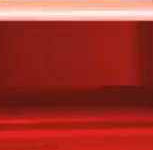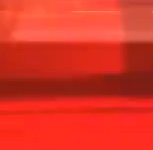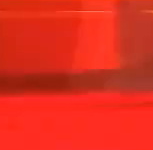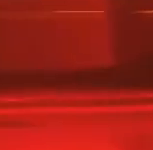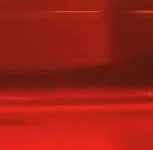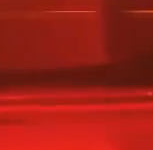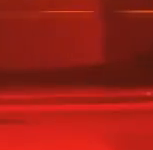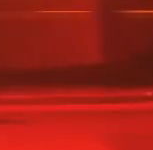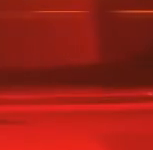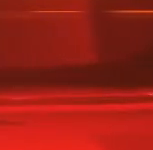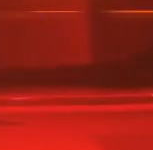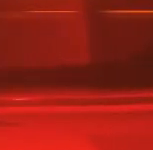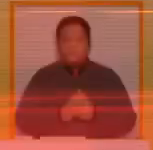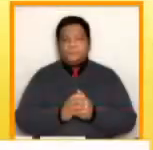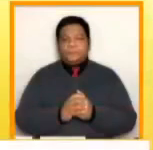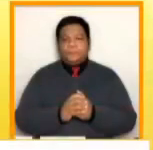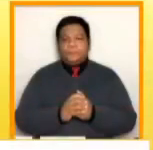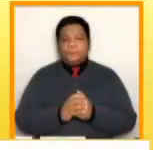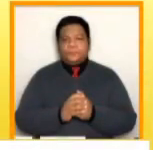Darlene Tai.